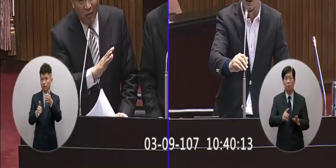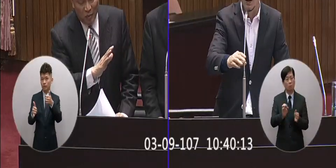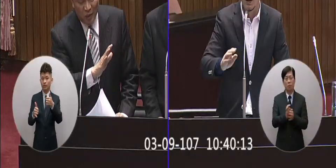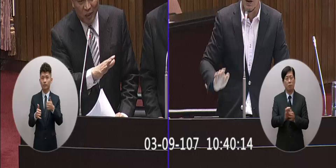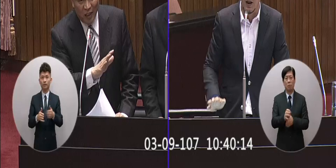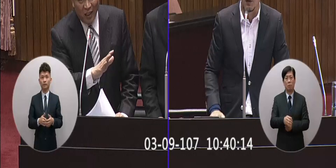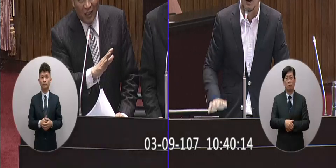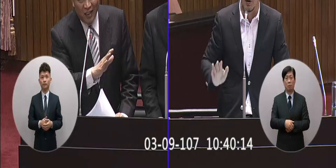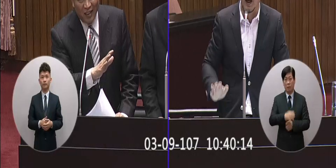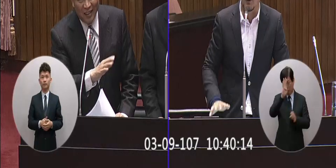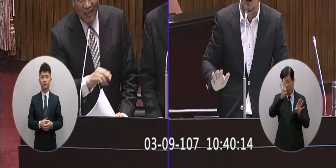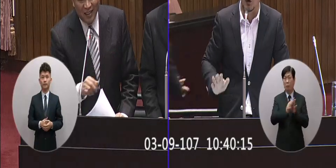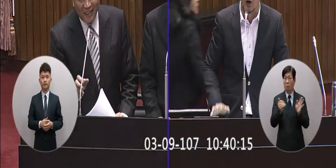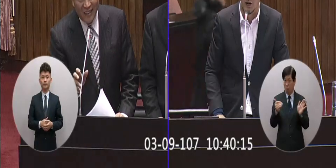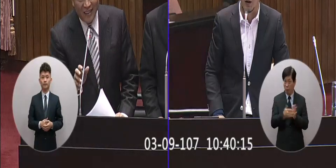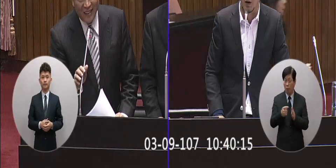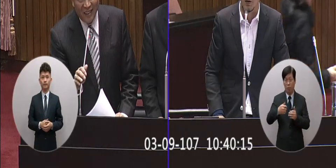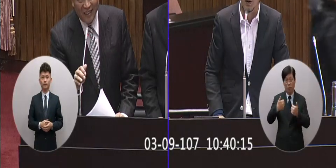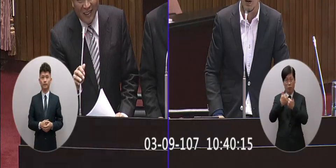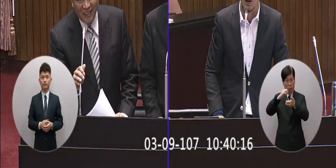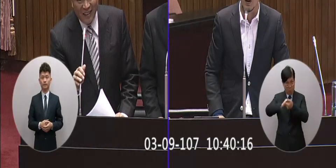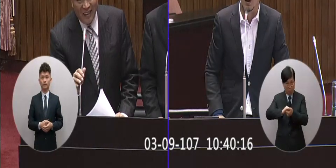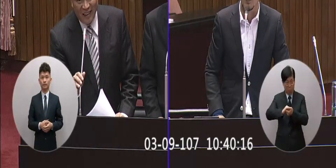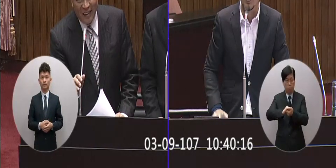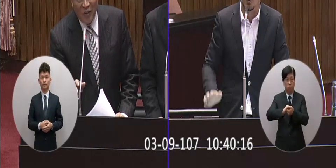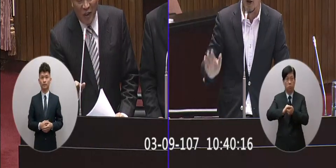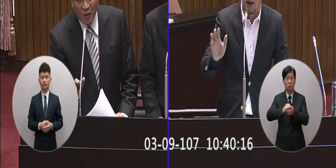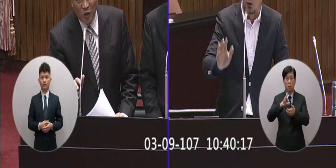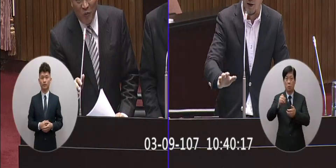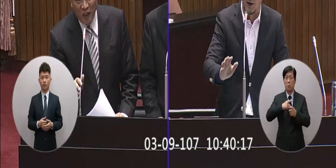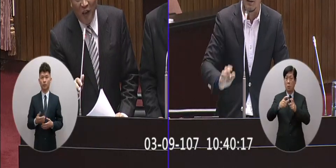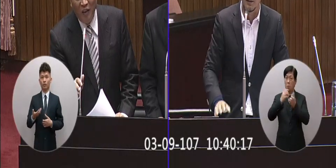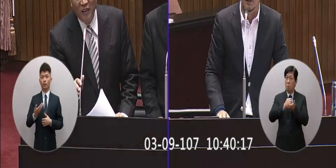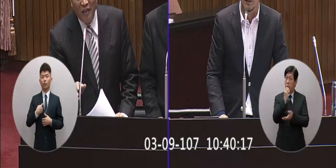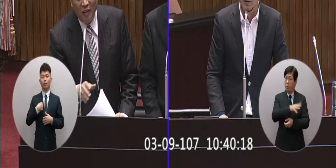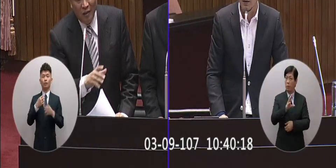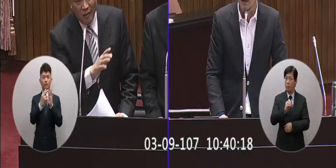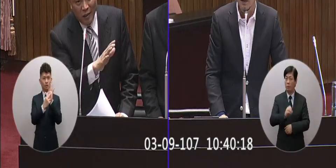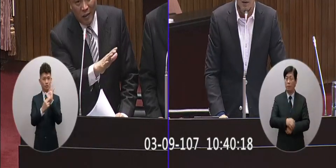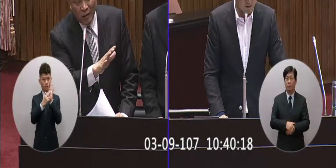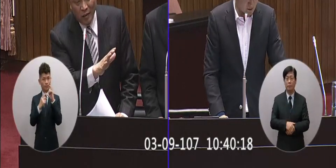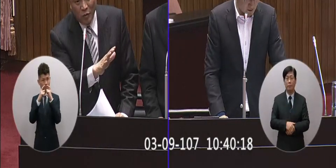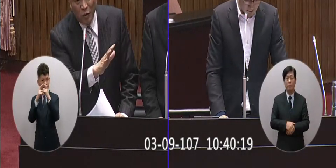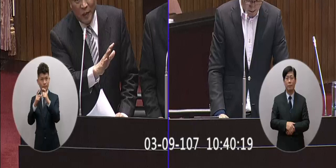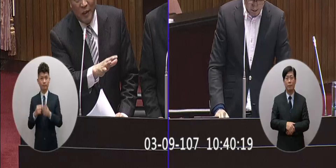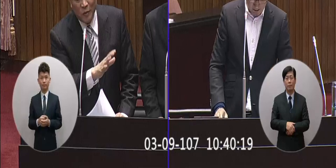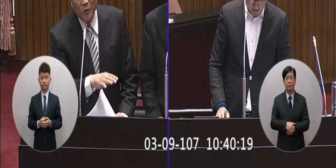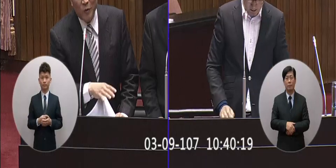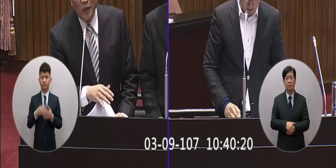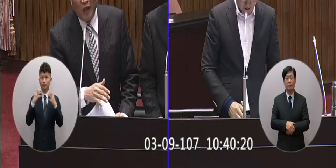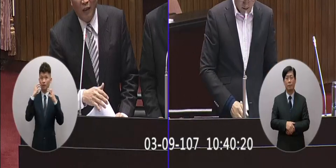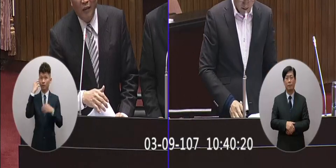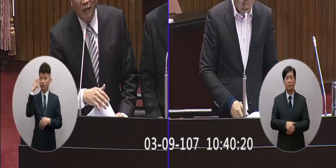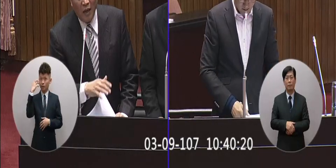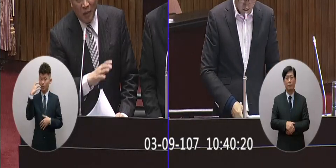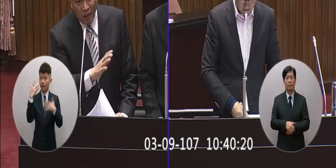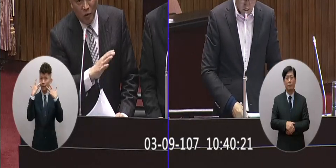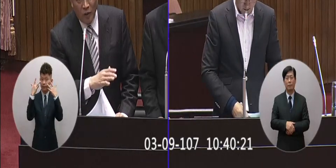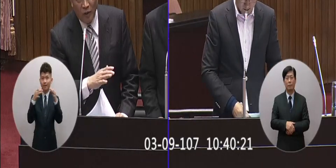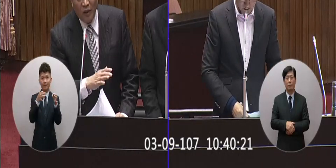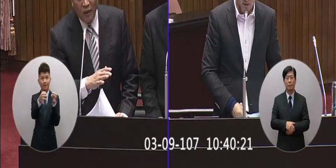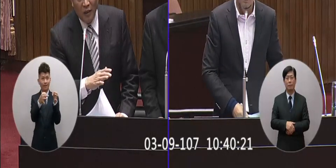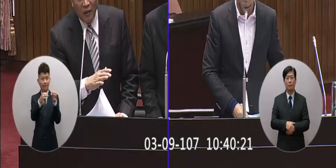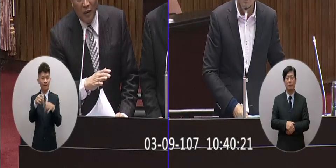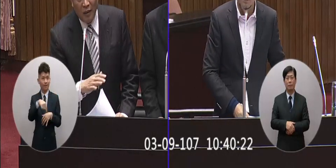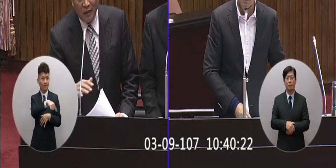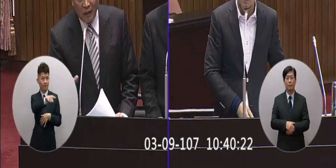没关系，请假完之后开会决议之后，有没有人回来管定？ 其实果菜市场他们的